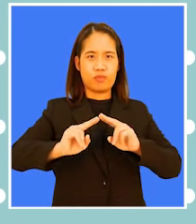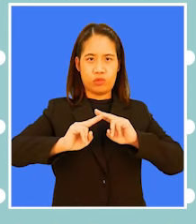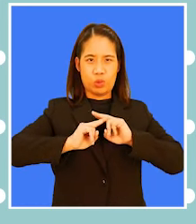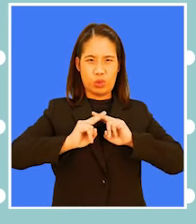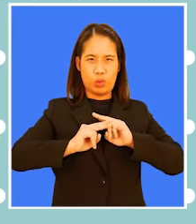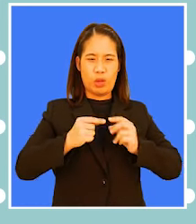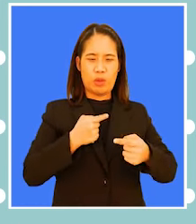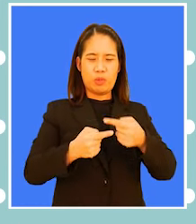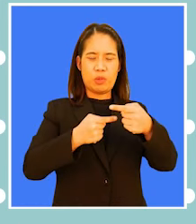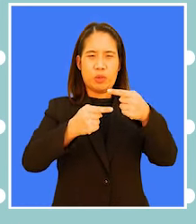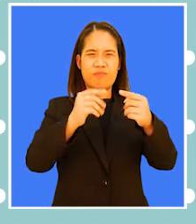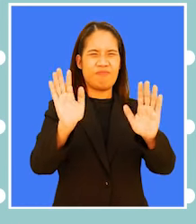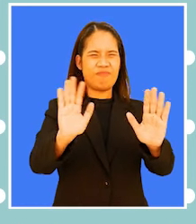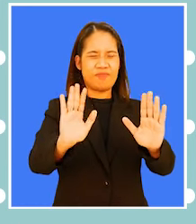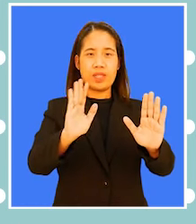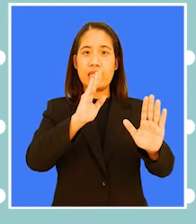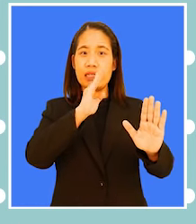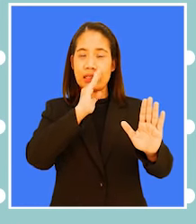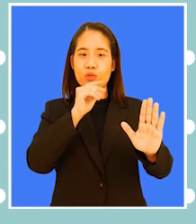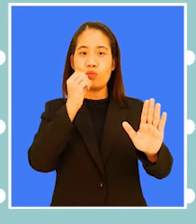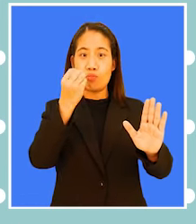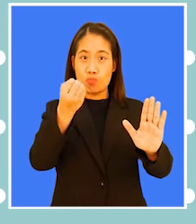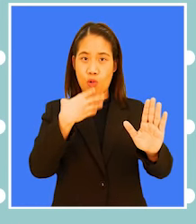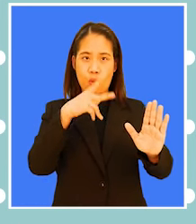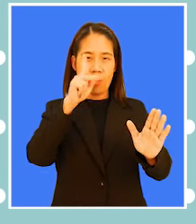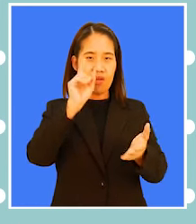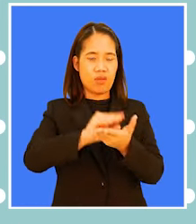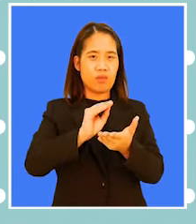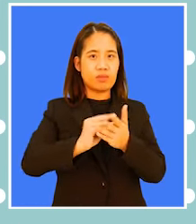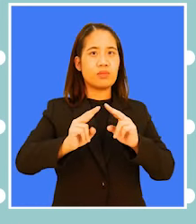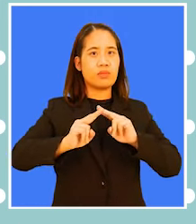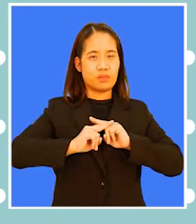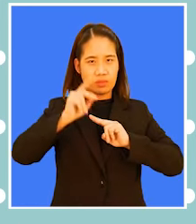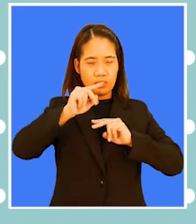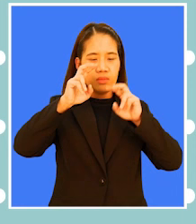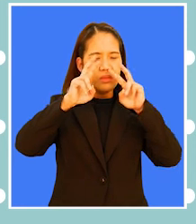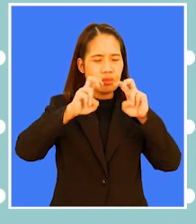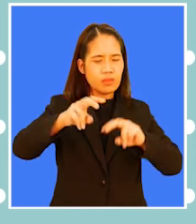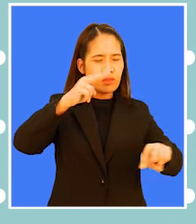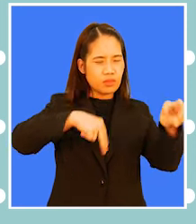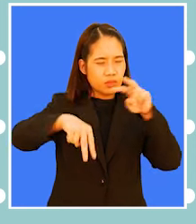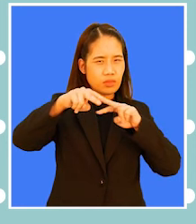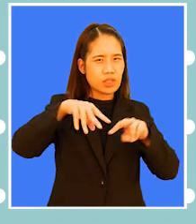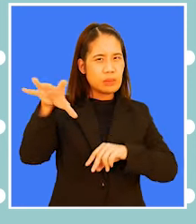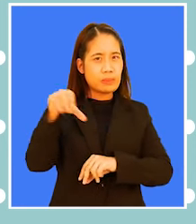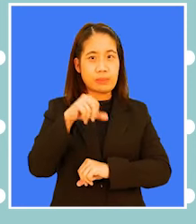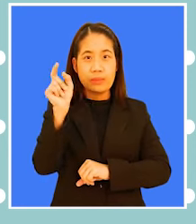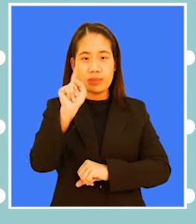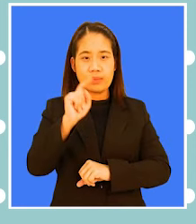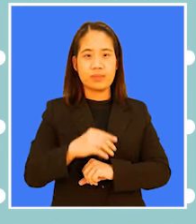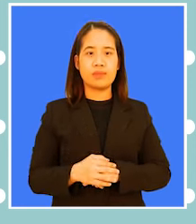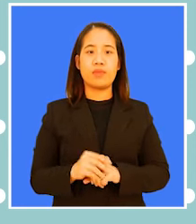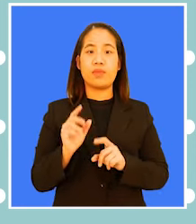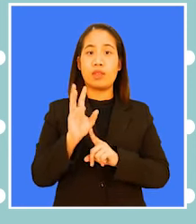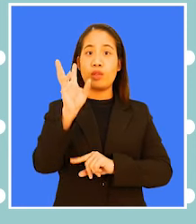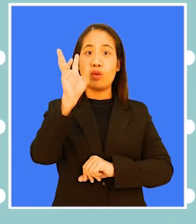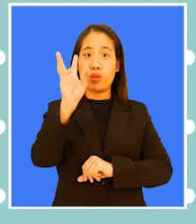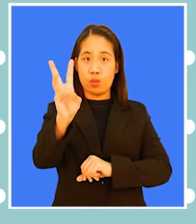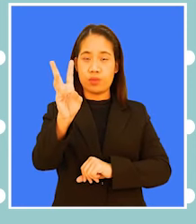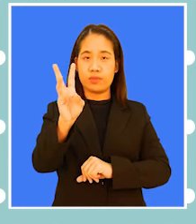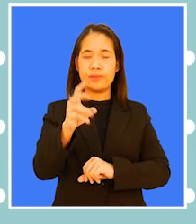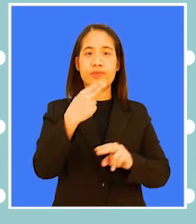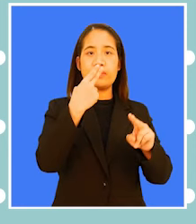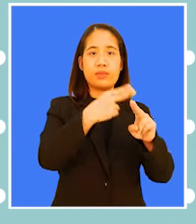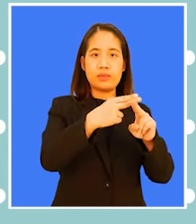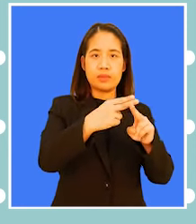วบนโลกอินเทอร์เน็ตหรือหากมีข้อความให้ใส่ข้อมูลส่วนตัวอาจตรวจสอบแหล่งที่มาให้ดีก่อนสุดท้าย 6.